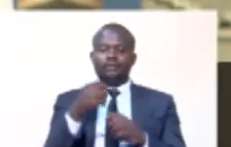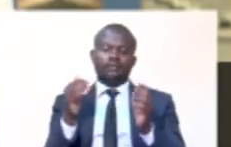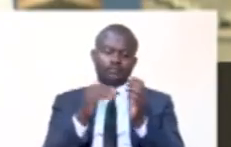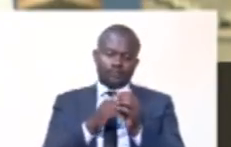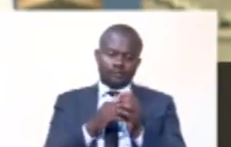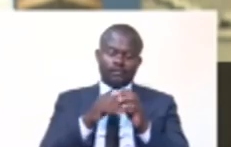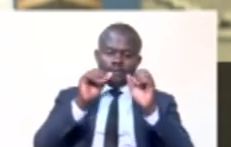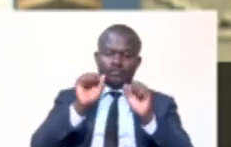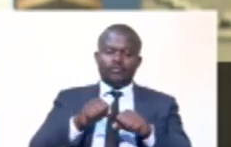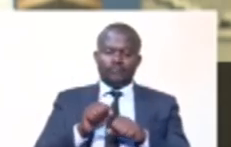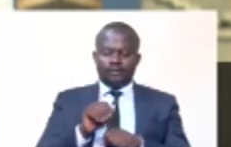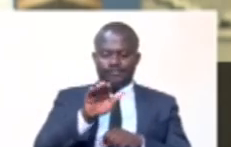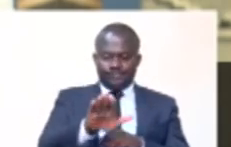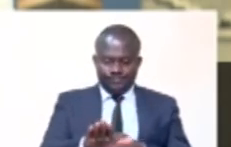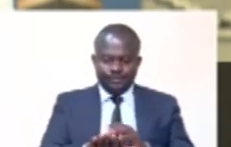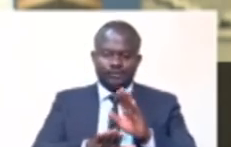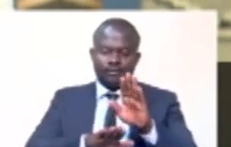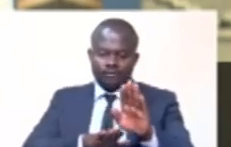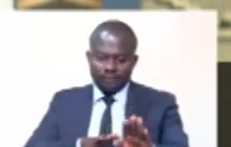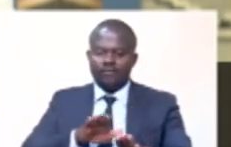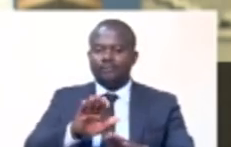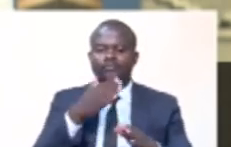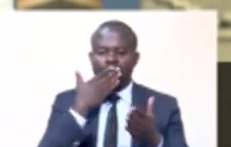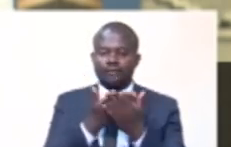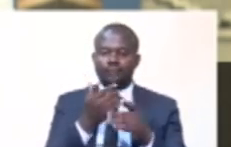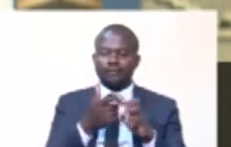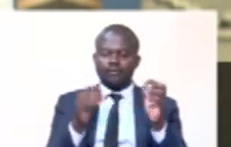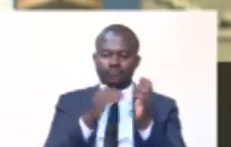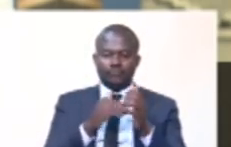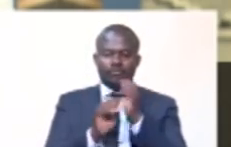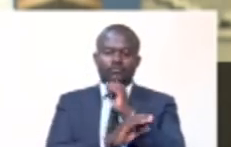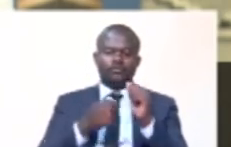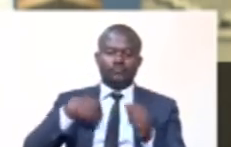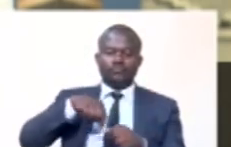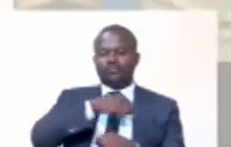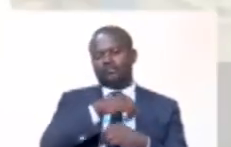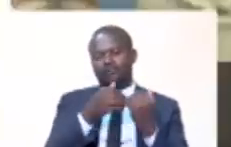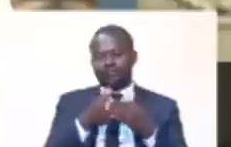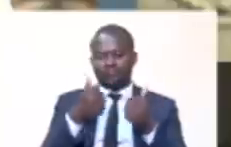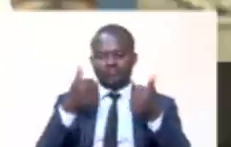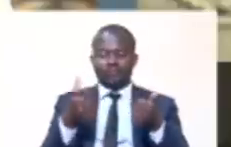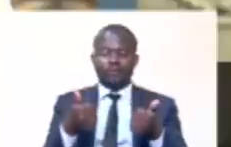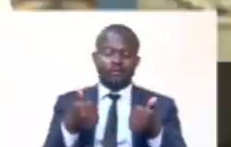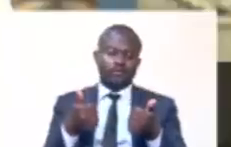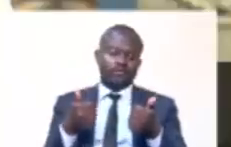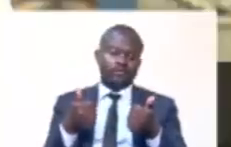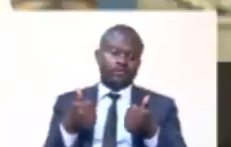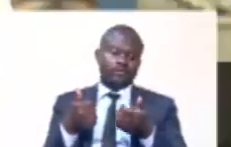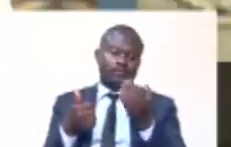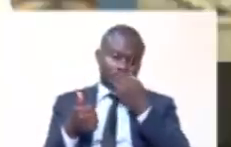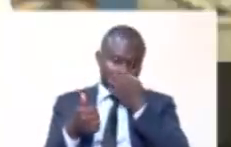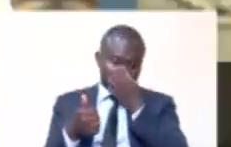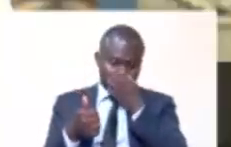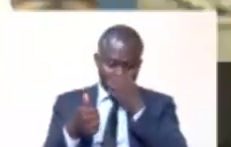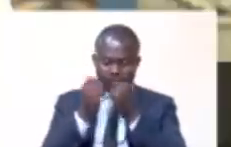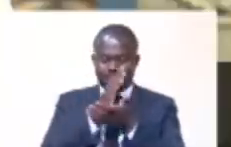gutera intambwe nziza kandi igihugu cyacu gihagaze neza. Bumwe